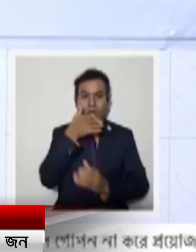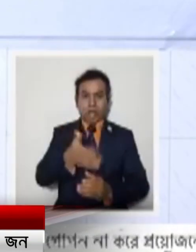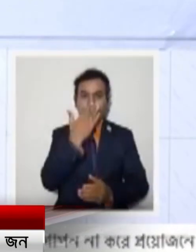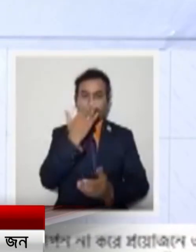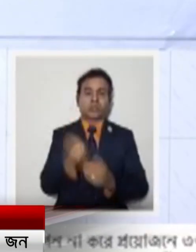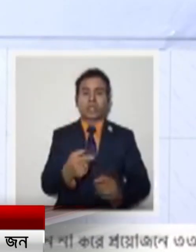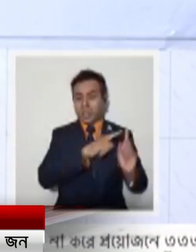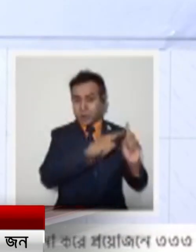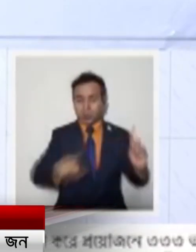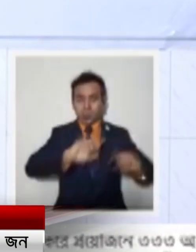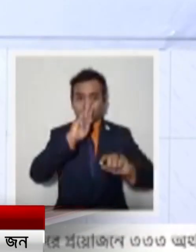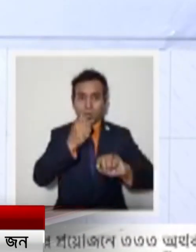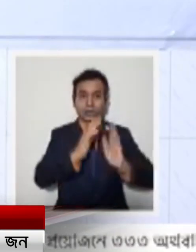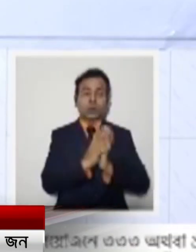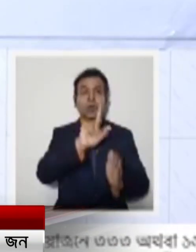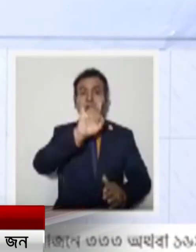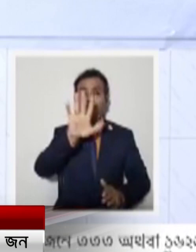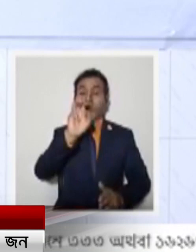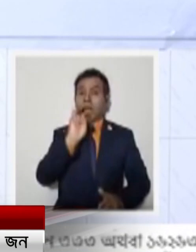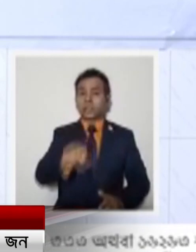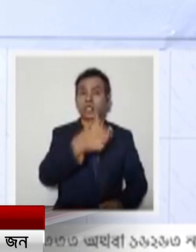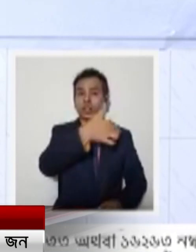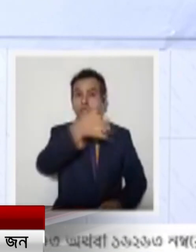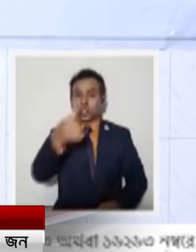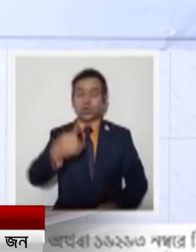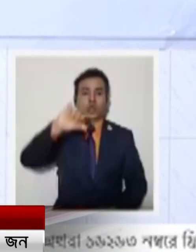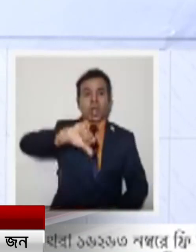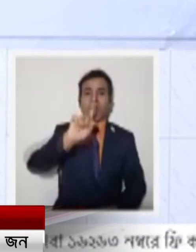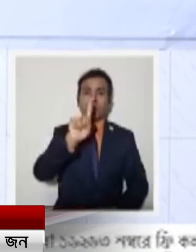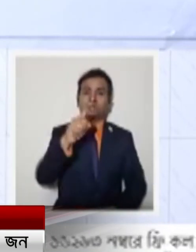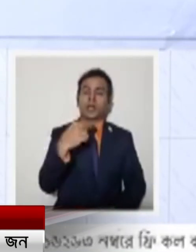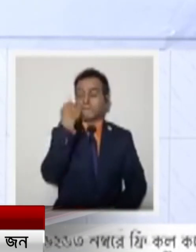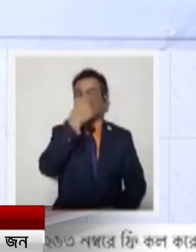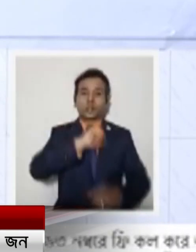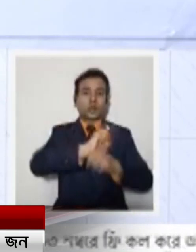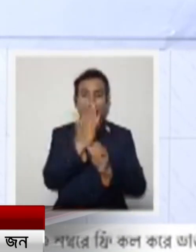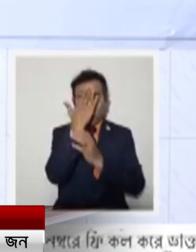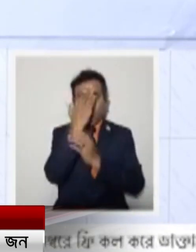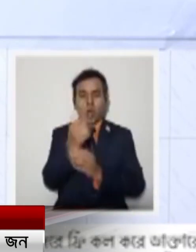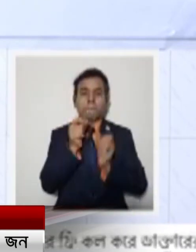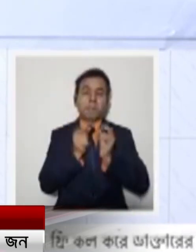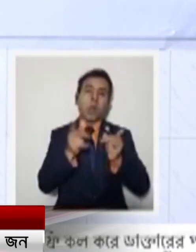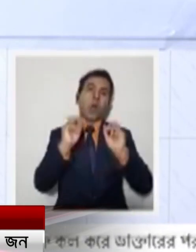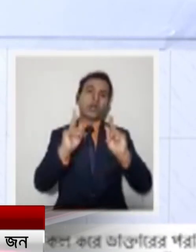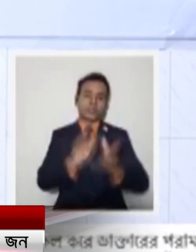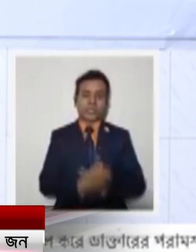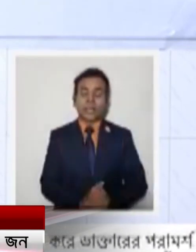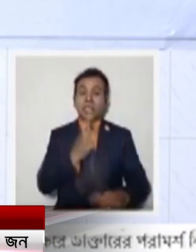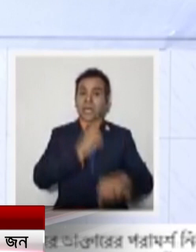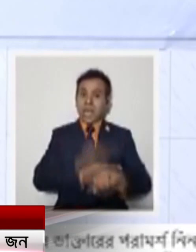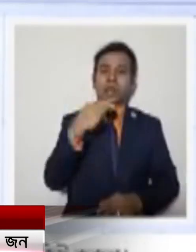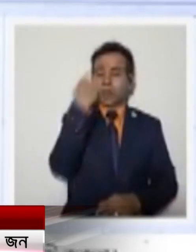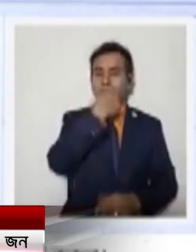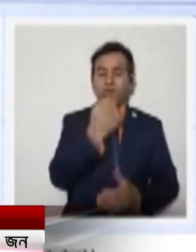করেছি 1034 জনকে কোভিড পজিটিভ হিসেবে এবং এ পর্যন্ত শনাক্ত দাঁড়ালো 15691